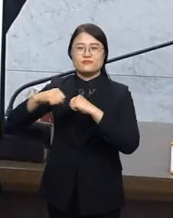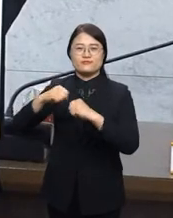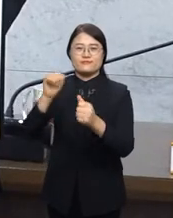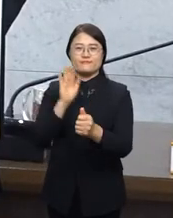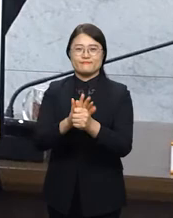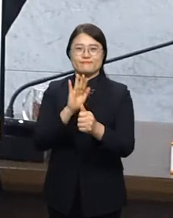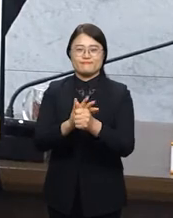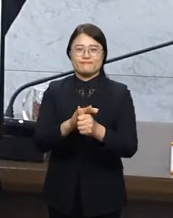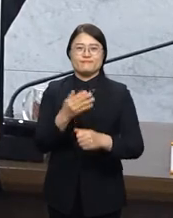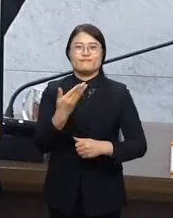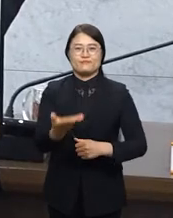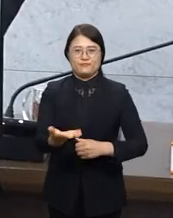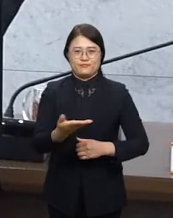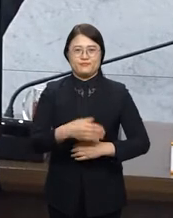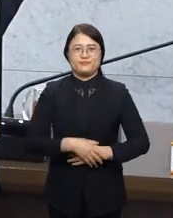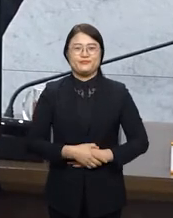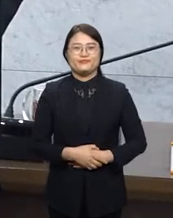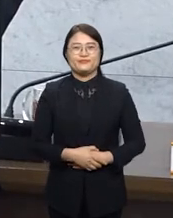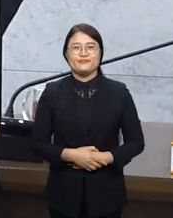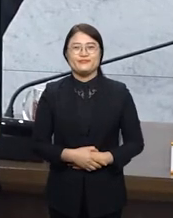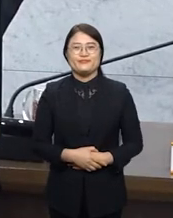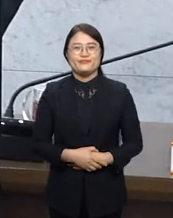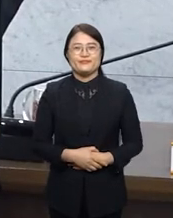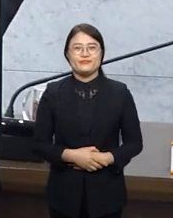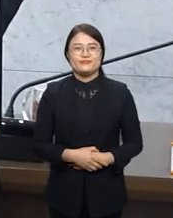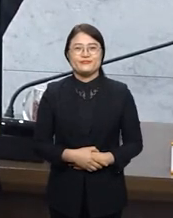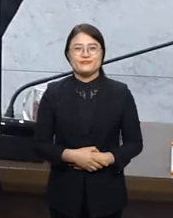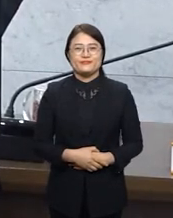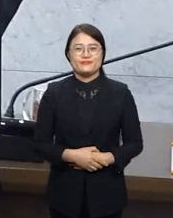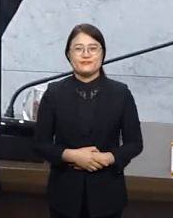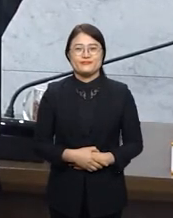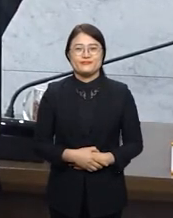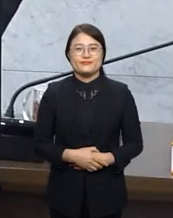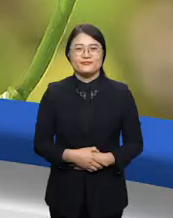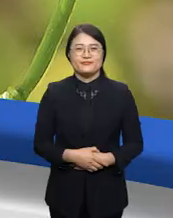아동의 권리 옹호에 상호 협력하게 될 예정입니다.